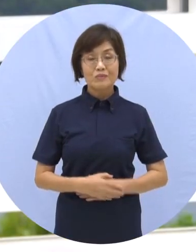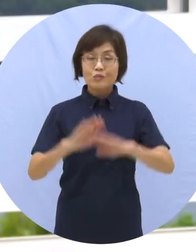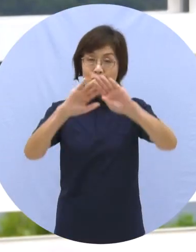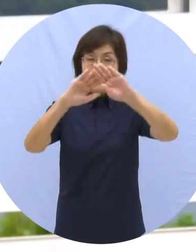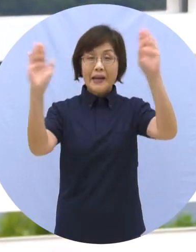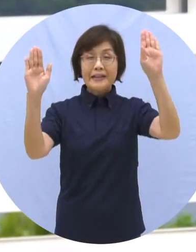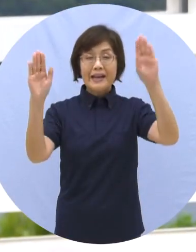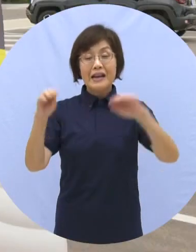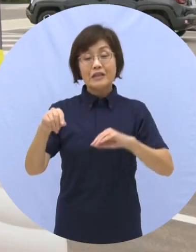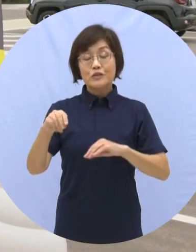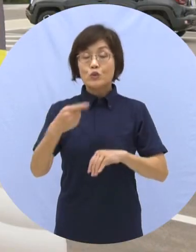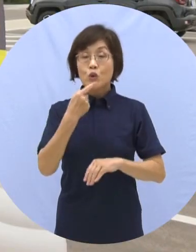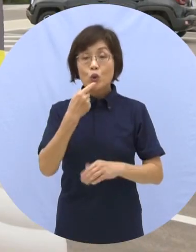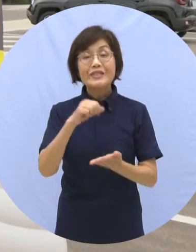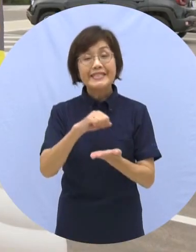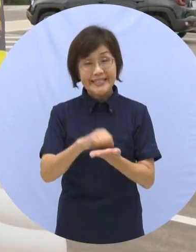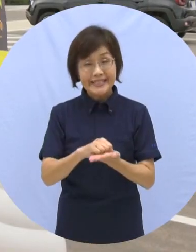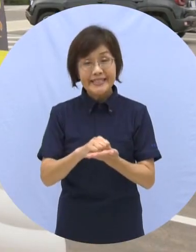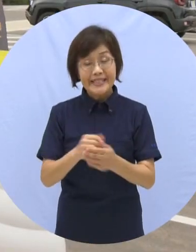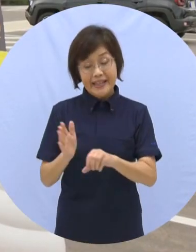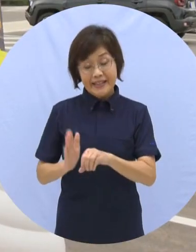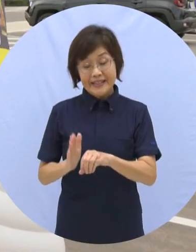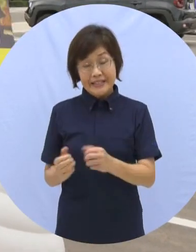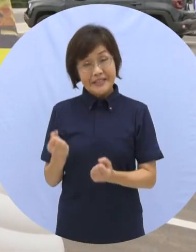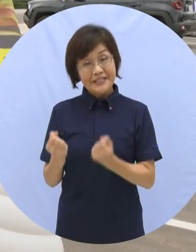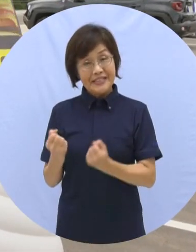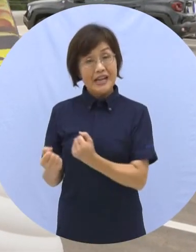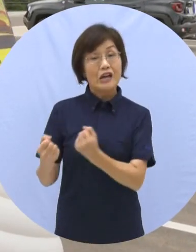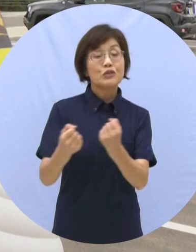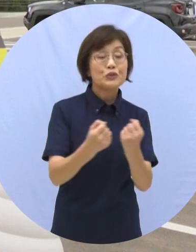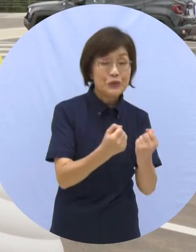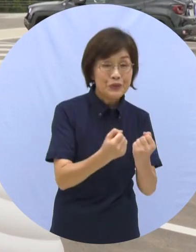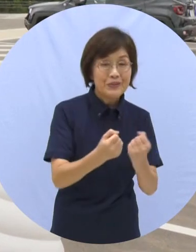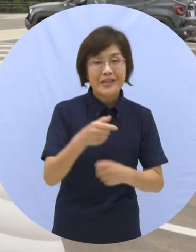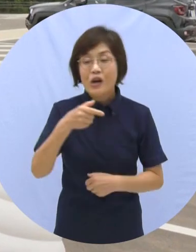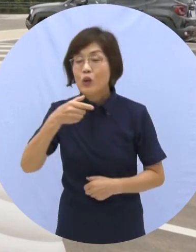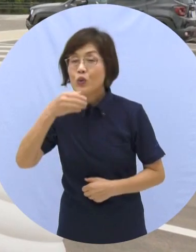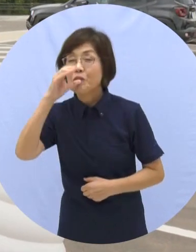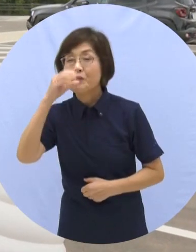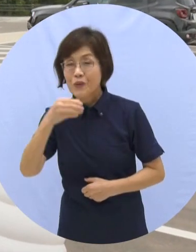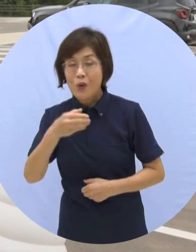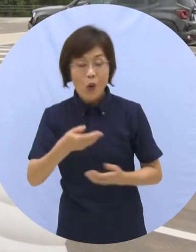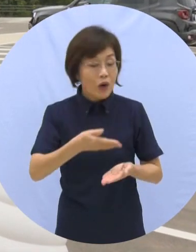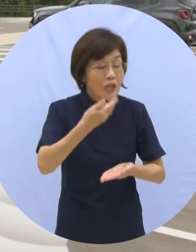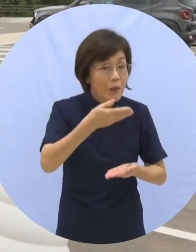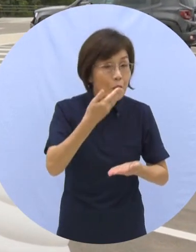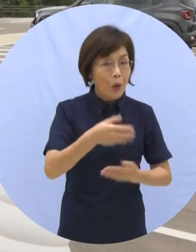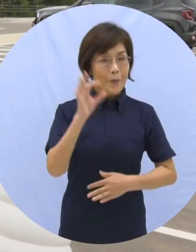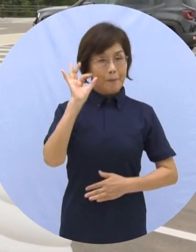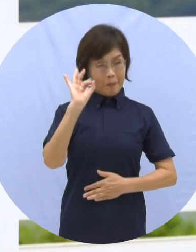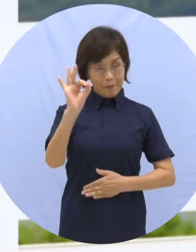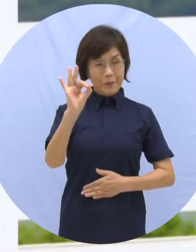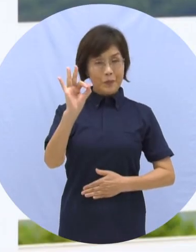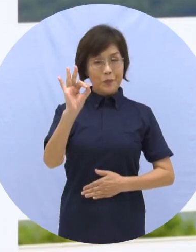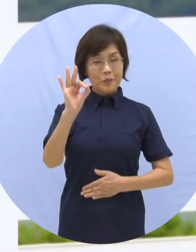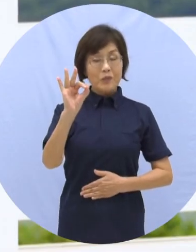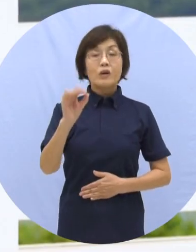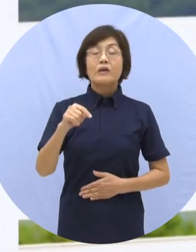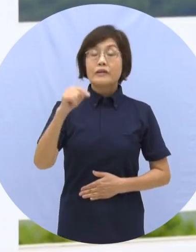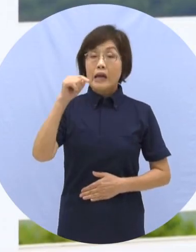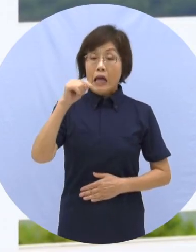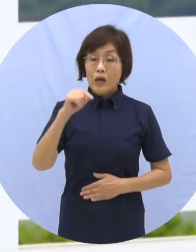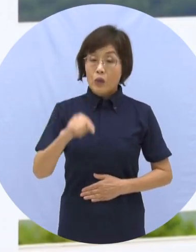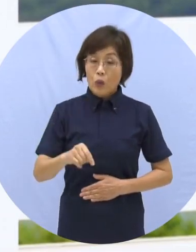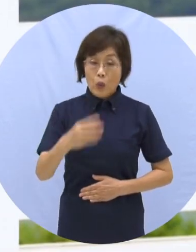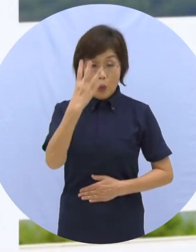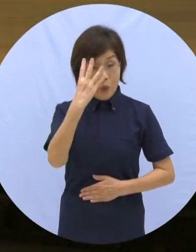晴れた日の週末にはキッチンカーが来ていますので、おいしい食べ物や飲み物を楽しむこともできます。そしてこの大